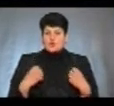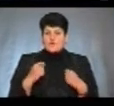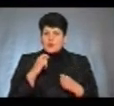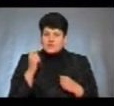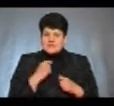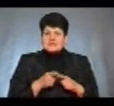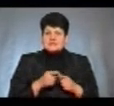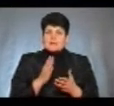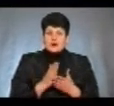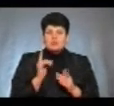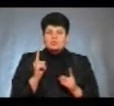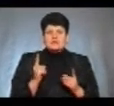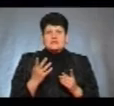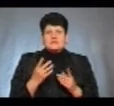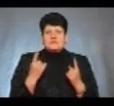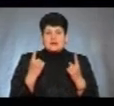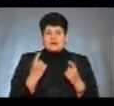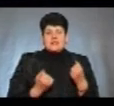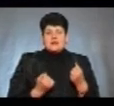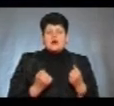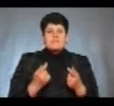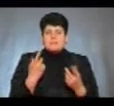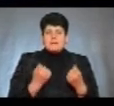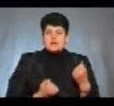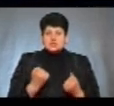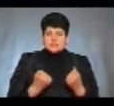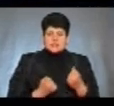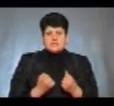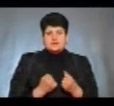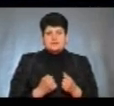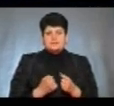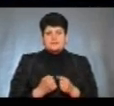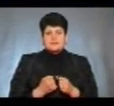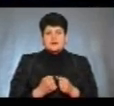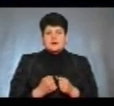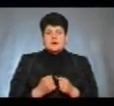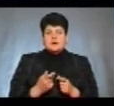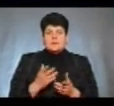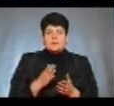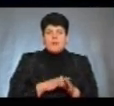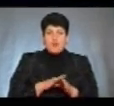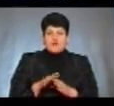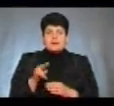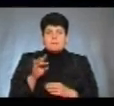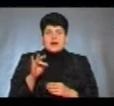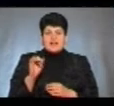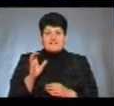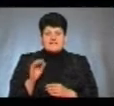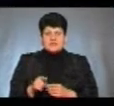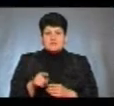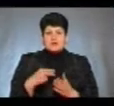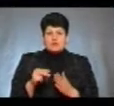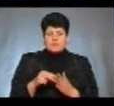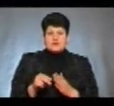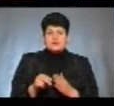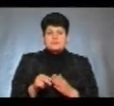бути автомобіль з високим клієрансом, він мав бути повнопривідним, але нам не вистачило коштів на повний привід, і тому ми